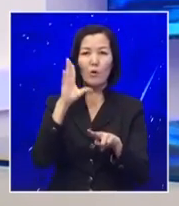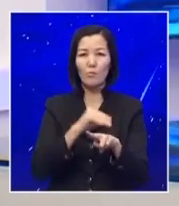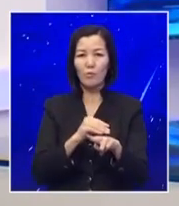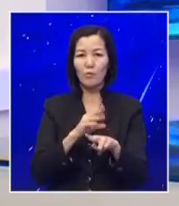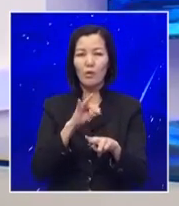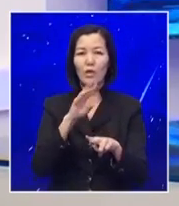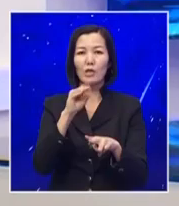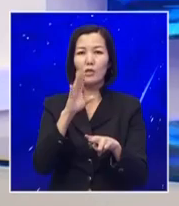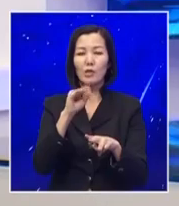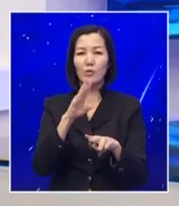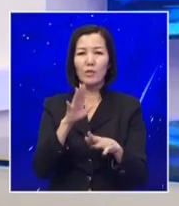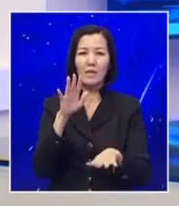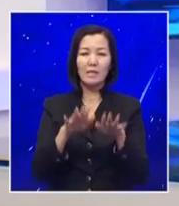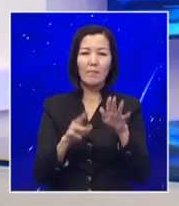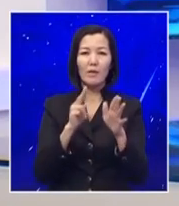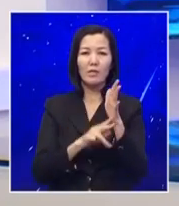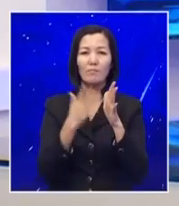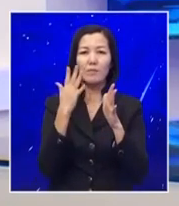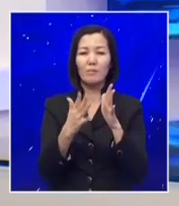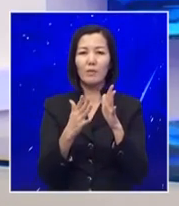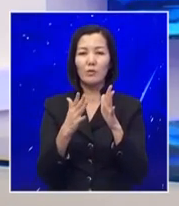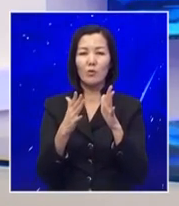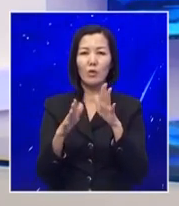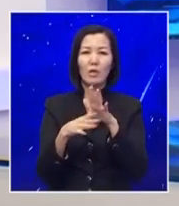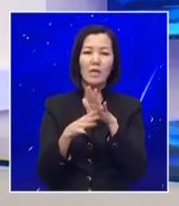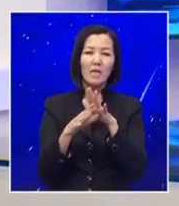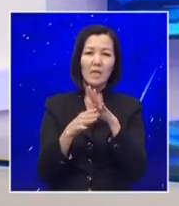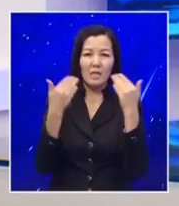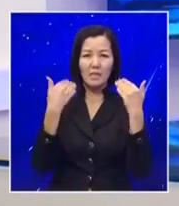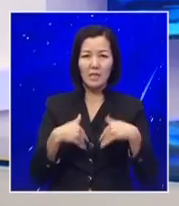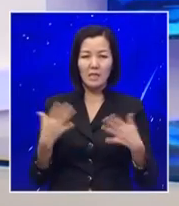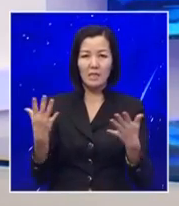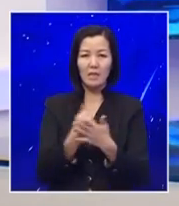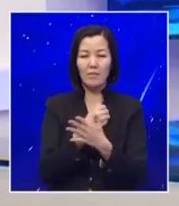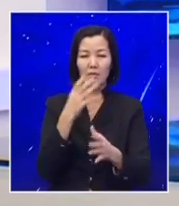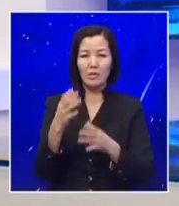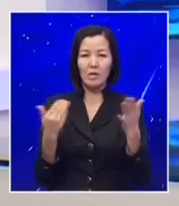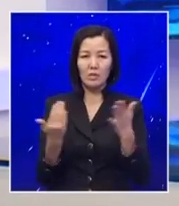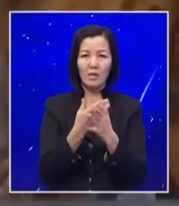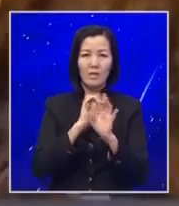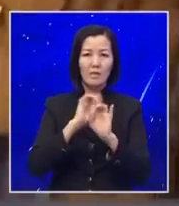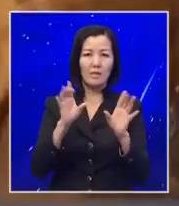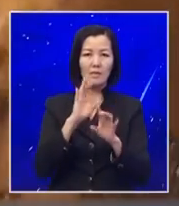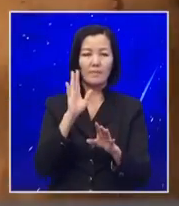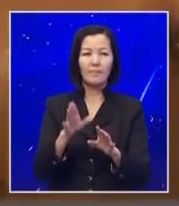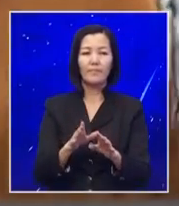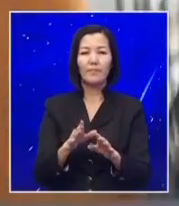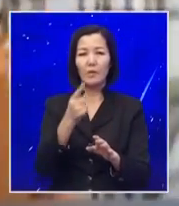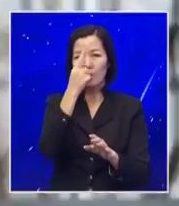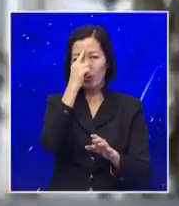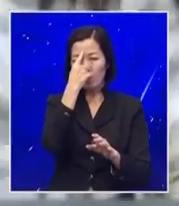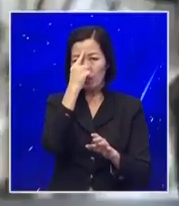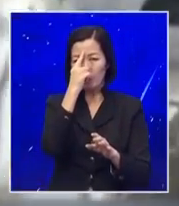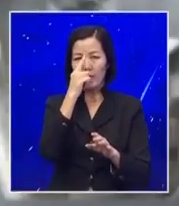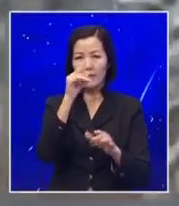Жерорта теңізінде салмағы 75 тонналық киттің өлексесі табылды. Жаһан жаңалықтарын көріңіздер. Үндістанда сиыр